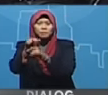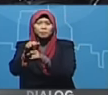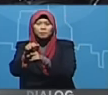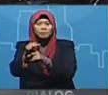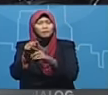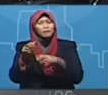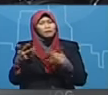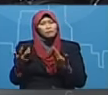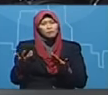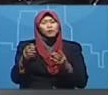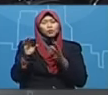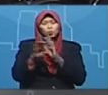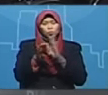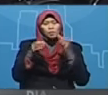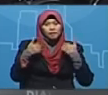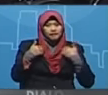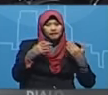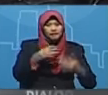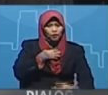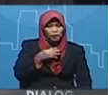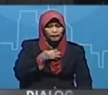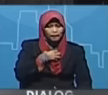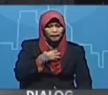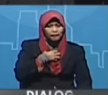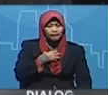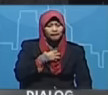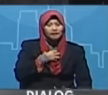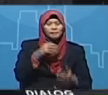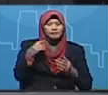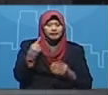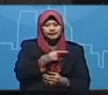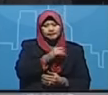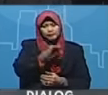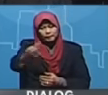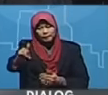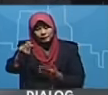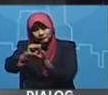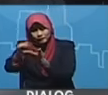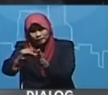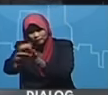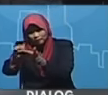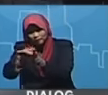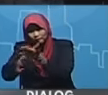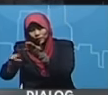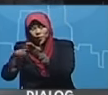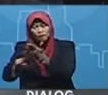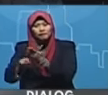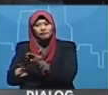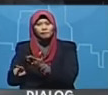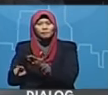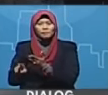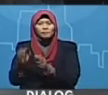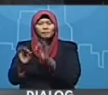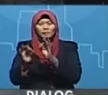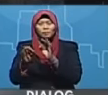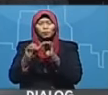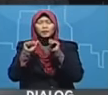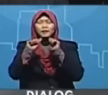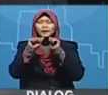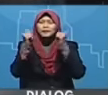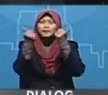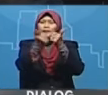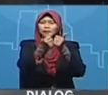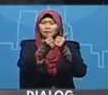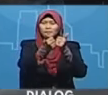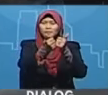ada aduan, kita akan secara otomatik membuat siasatan. Kalau perlu kita kepada ke agensi-agensi